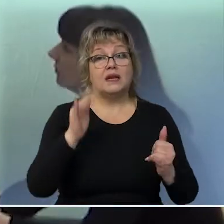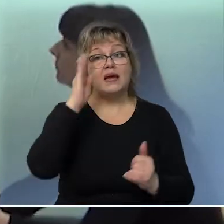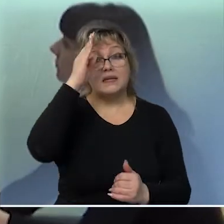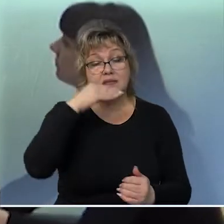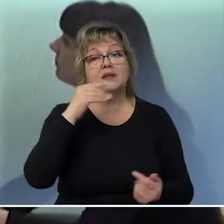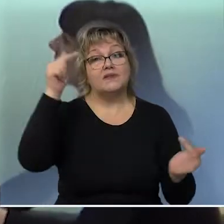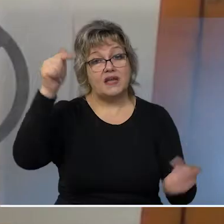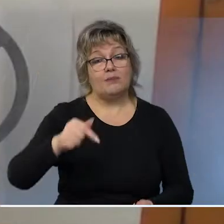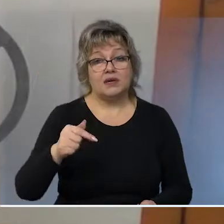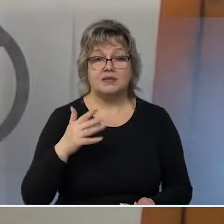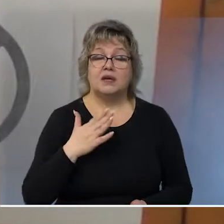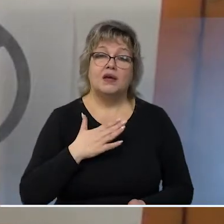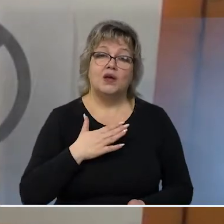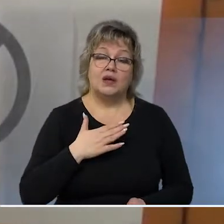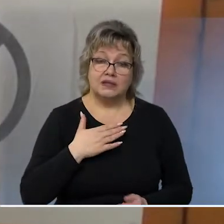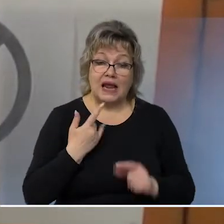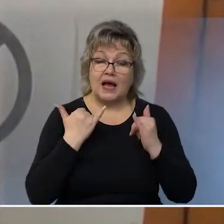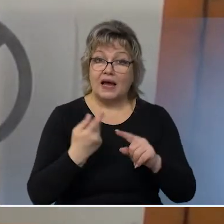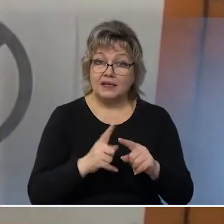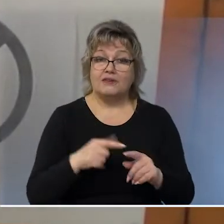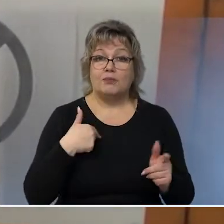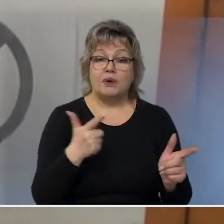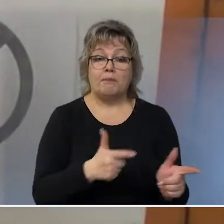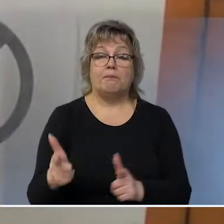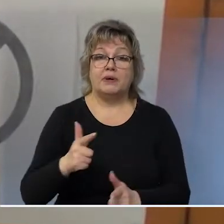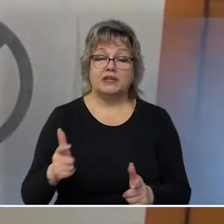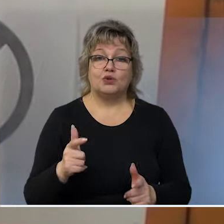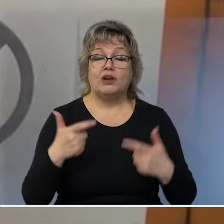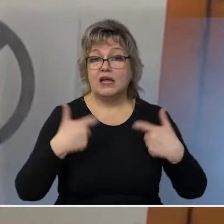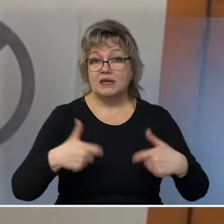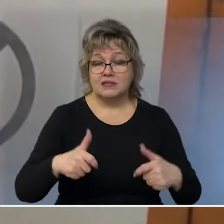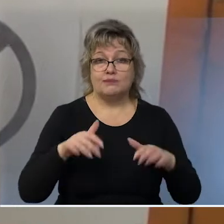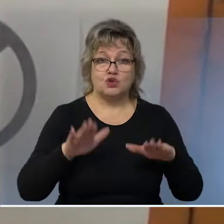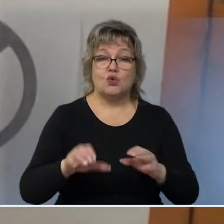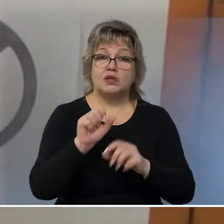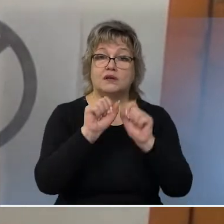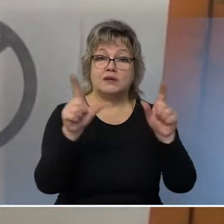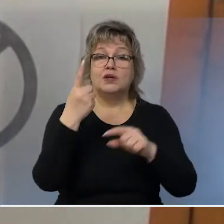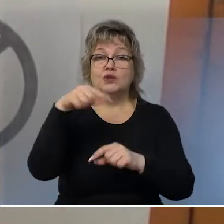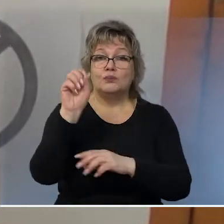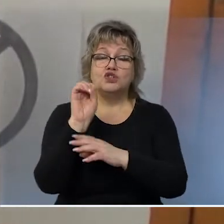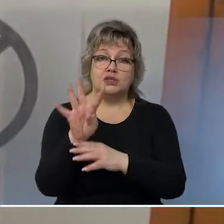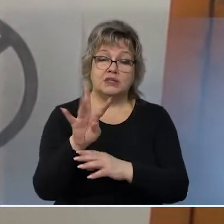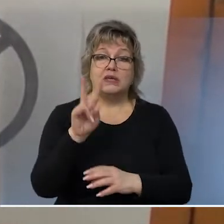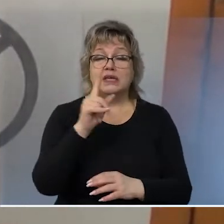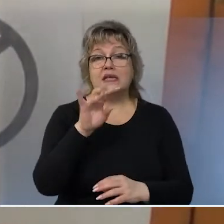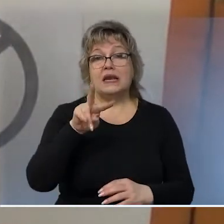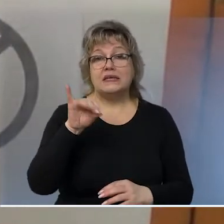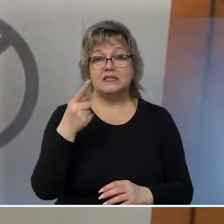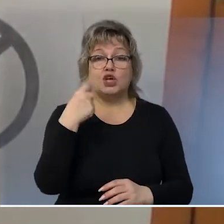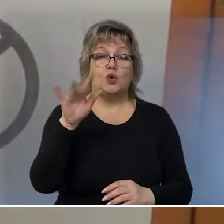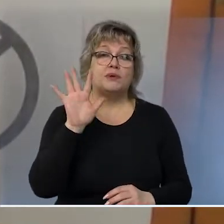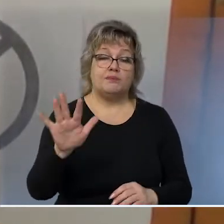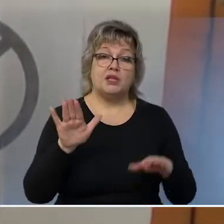для родителей в самый раз. Для этого мы подготовили два пункта проведения экзамена на базе школы номер 14 и лицея номер